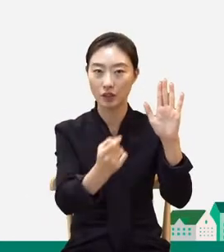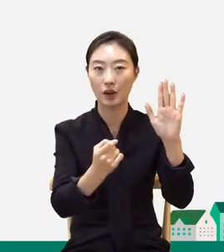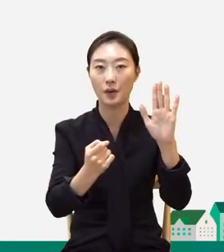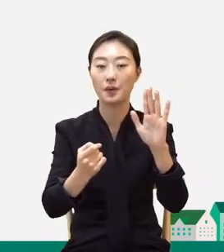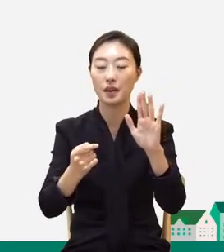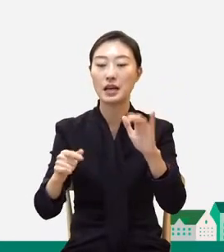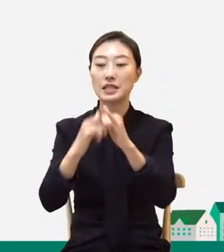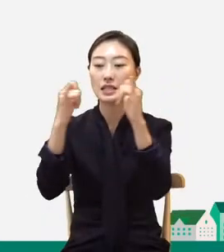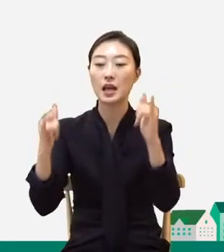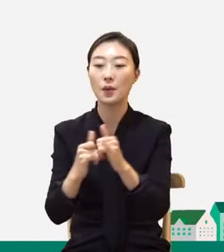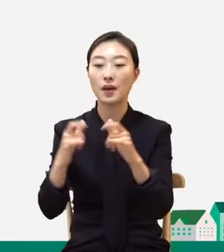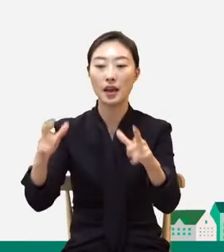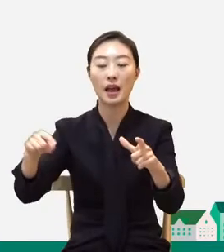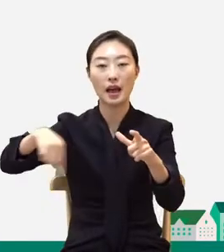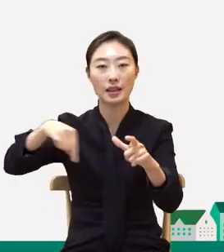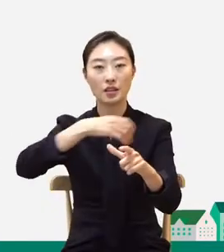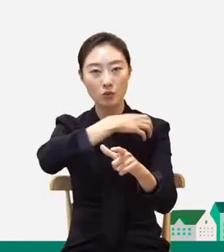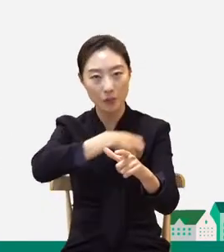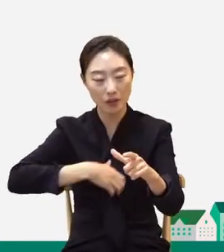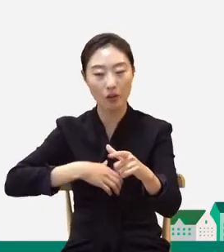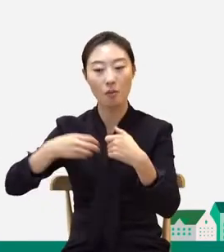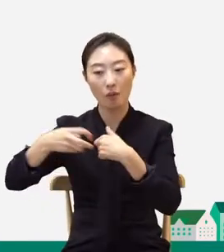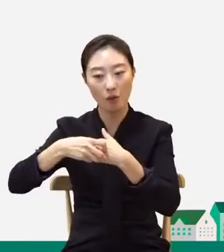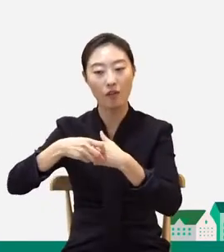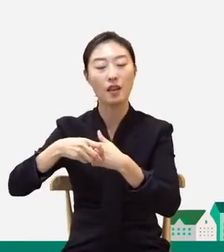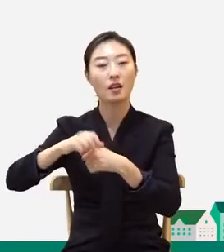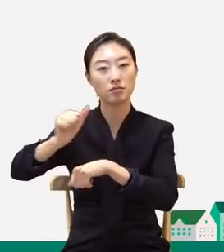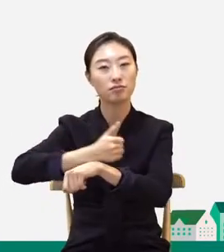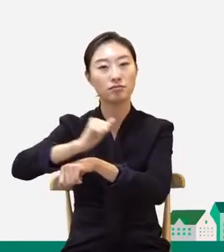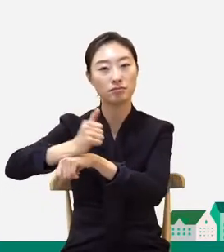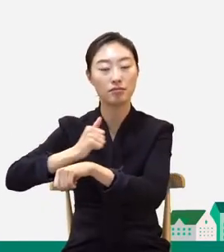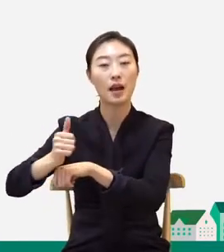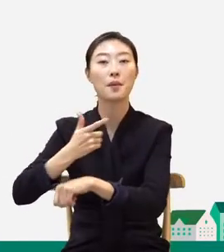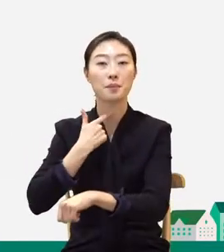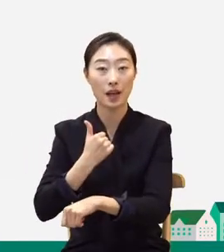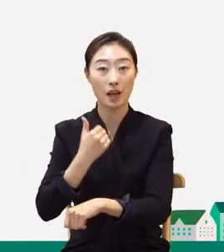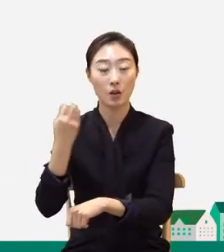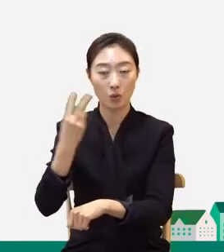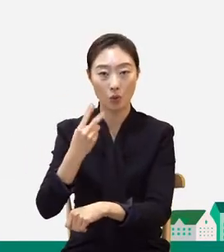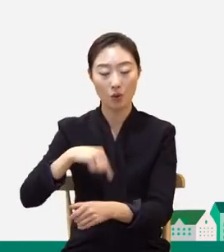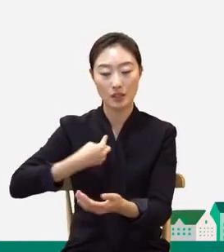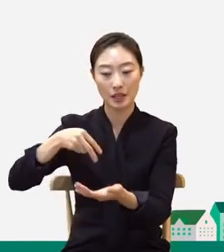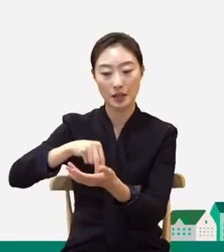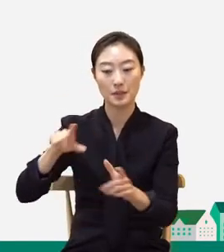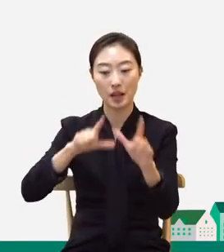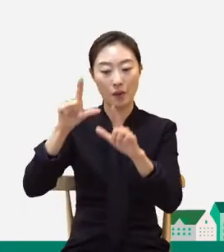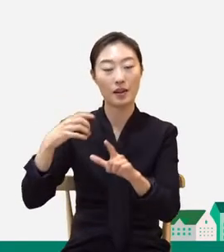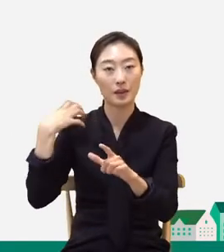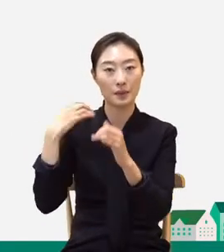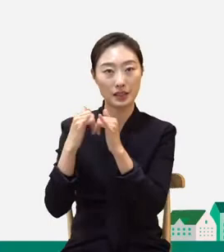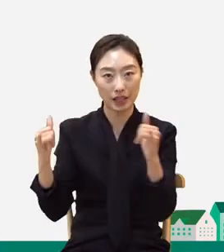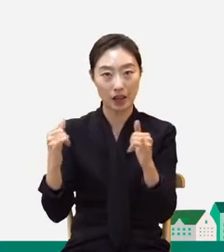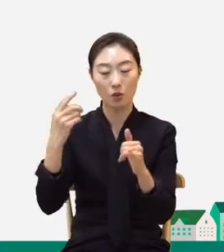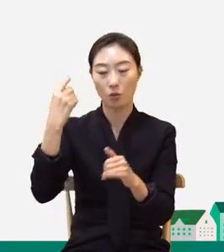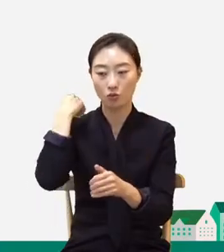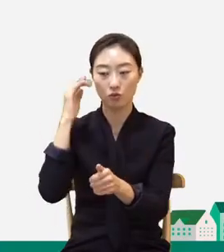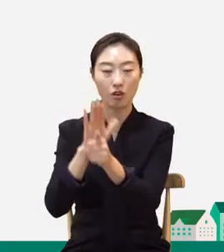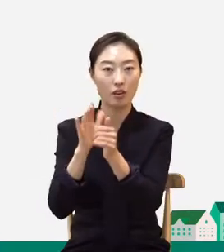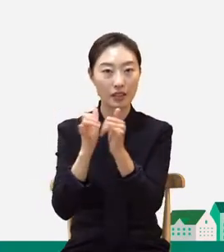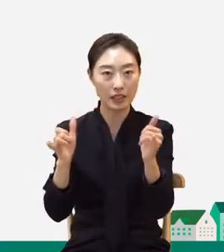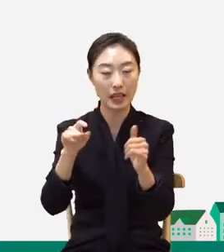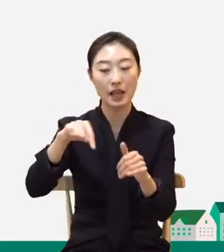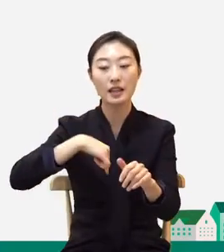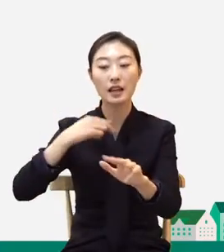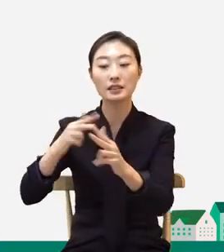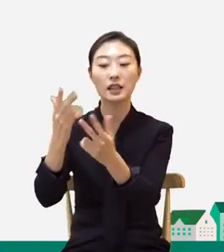이용시설들을 이용을 하였었고요. 무엇보다 이 과정에서 자립생활 코디네이터 활동지원사 후견인이 당사자 중심의